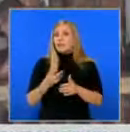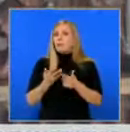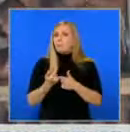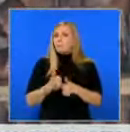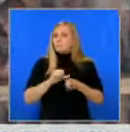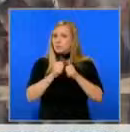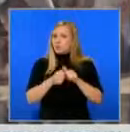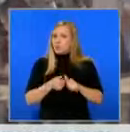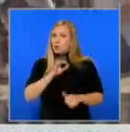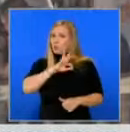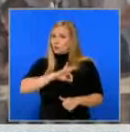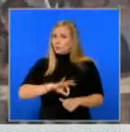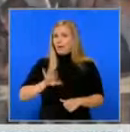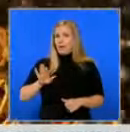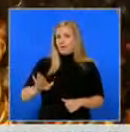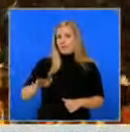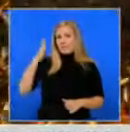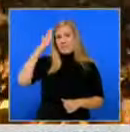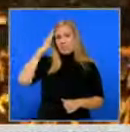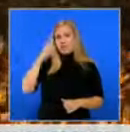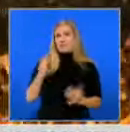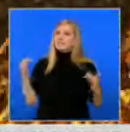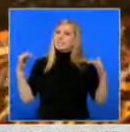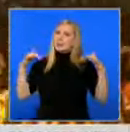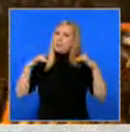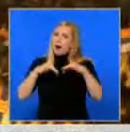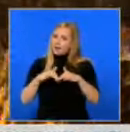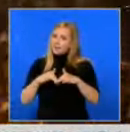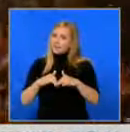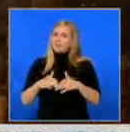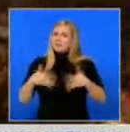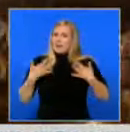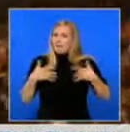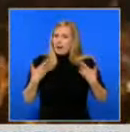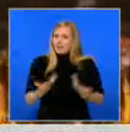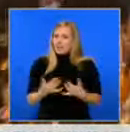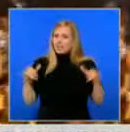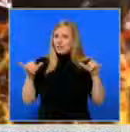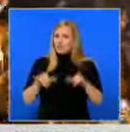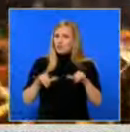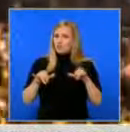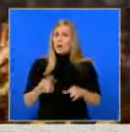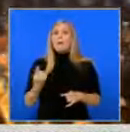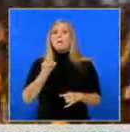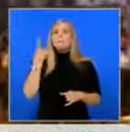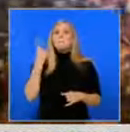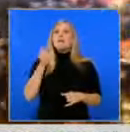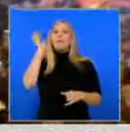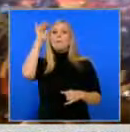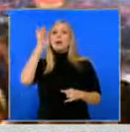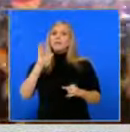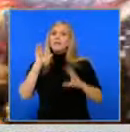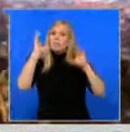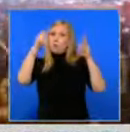страната които този път се събраха в перфектното празненство първо сребърните медалисти от световния баскетболен шампионат подгряха